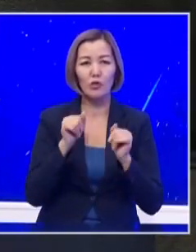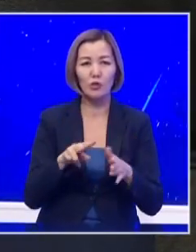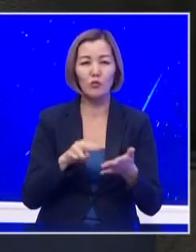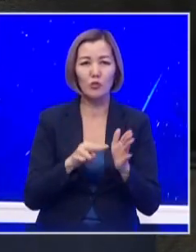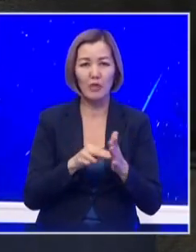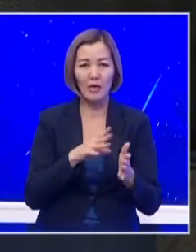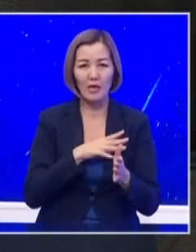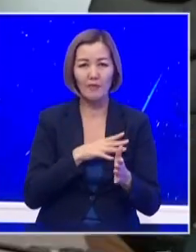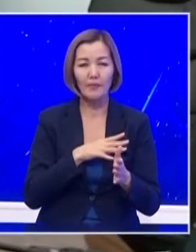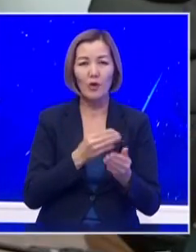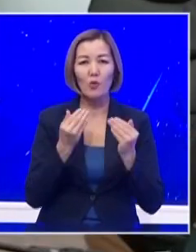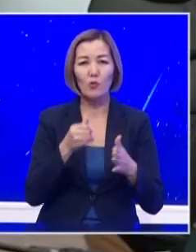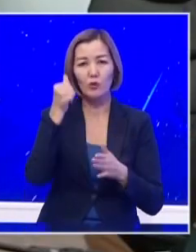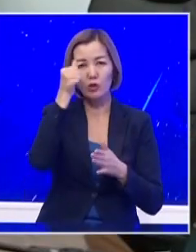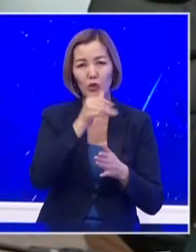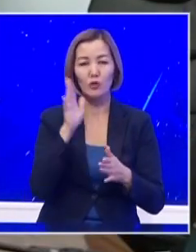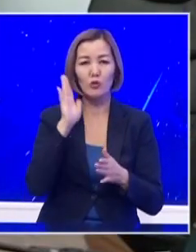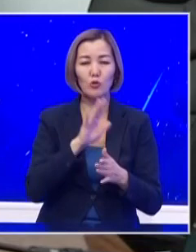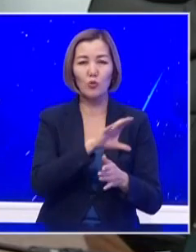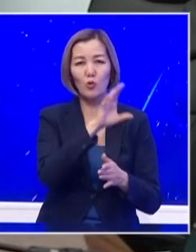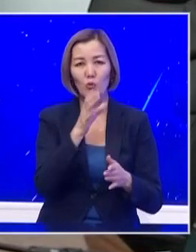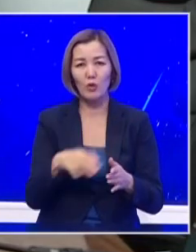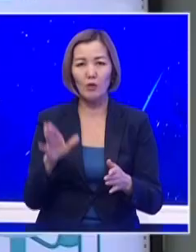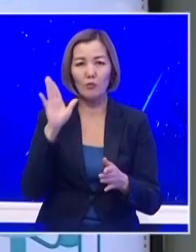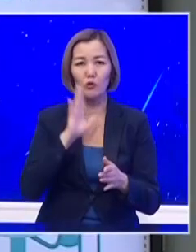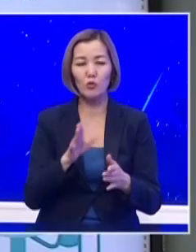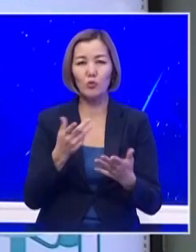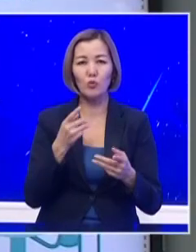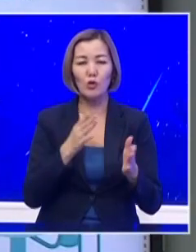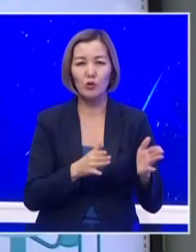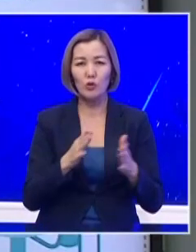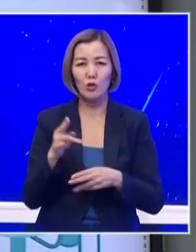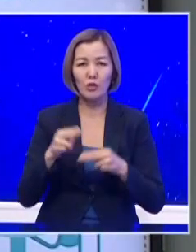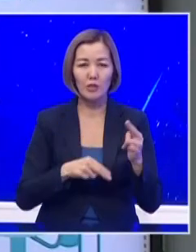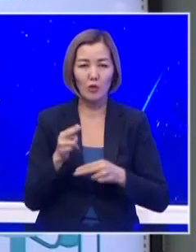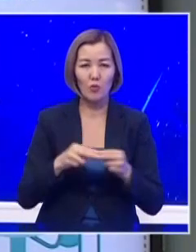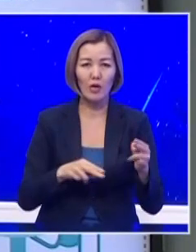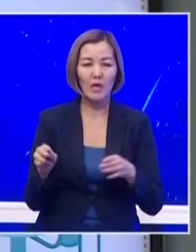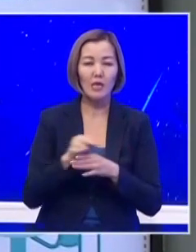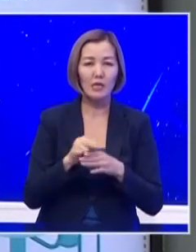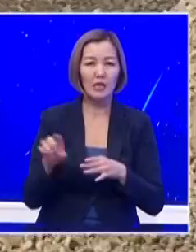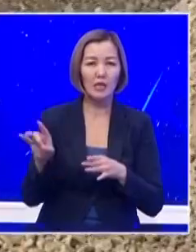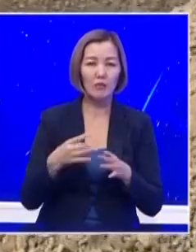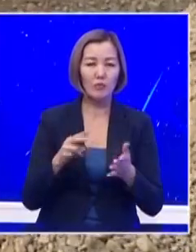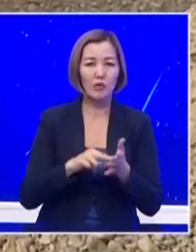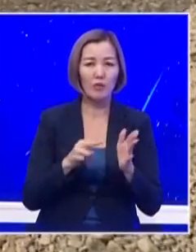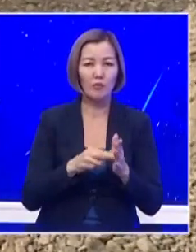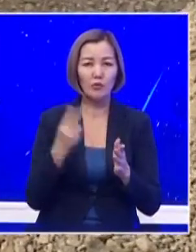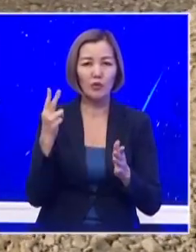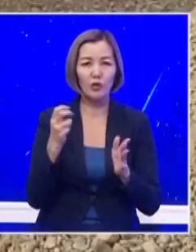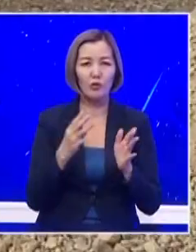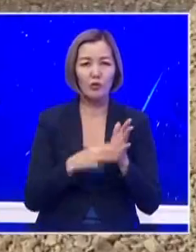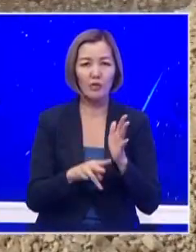дейін шешу жоспарланған. Ағымдағы жылы су құбырлары мен су бұру жүйелерін салуға және реконструкциялауға